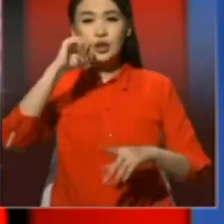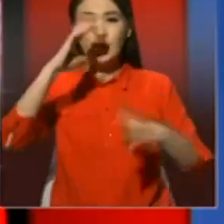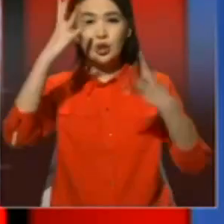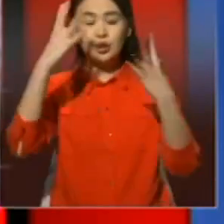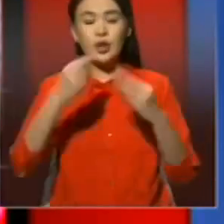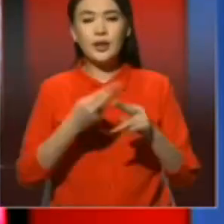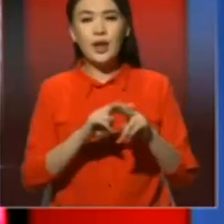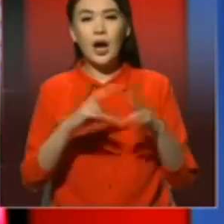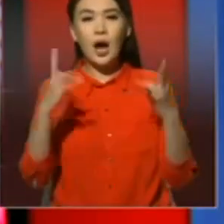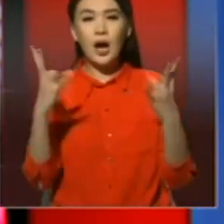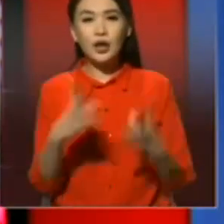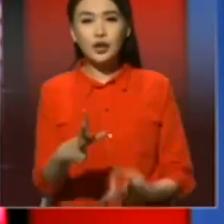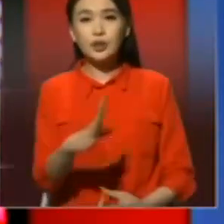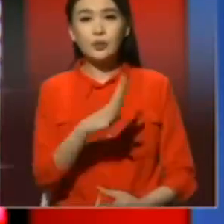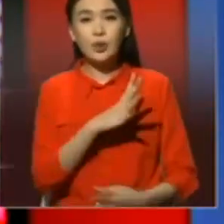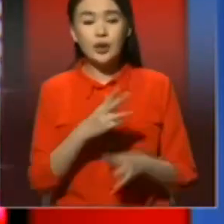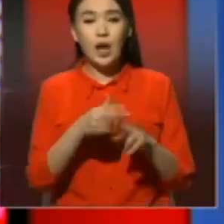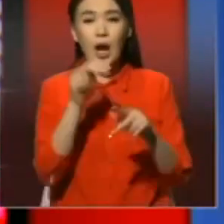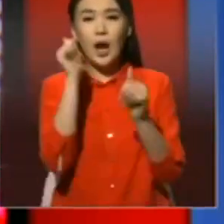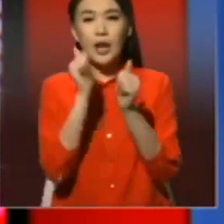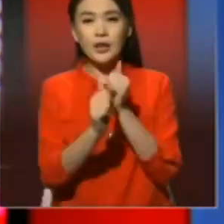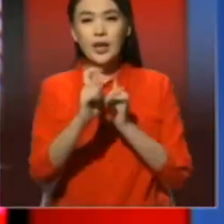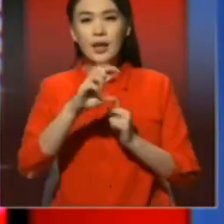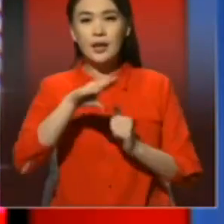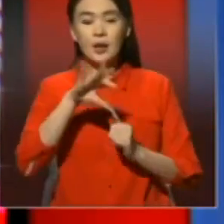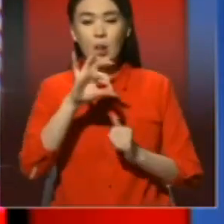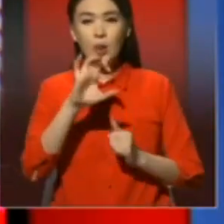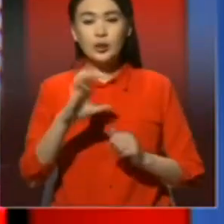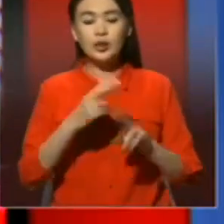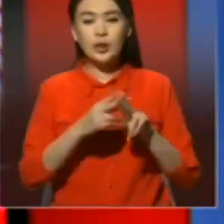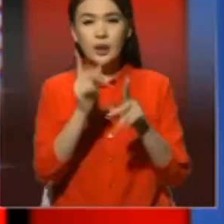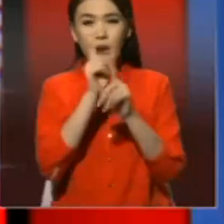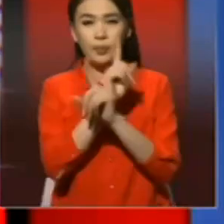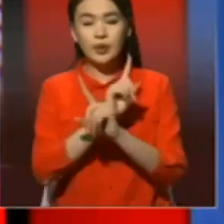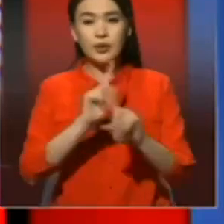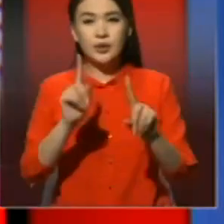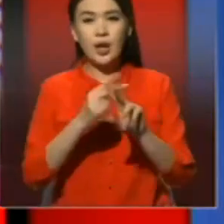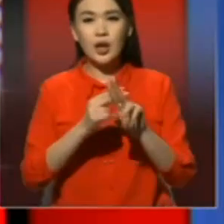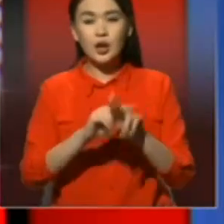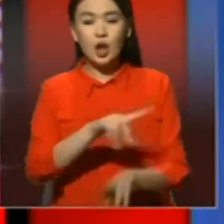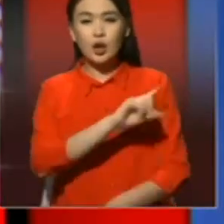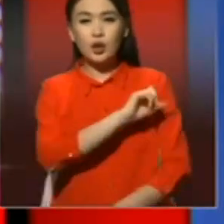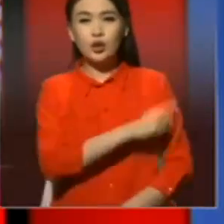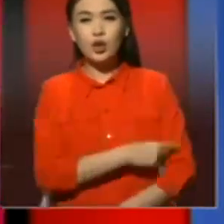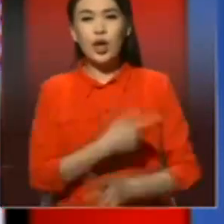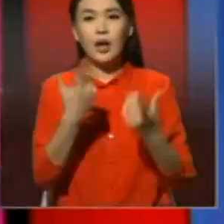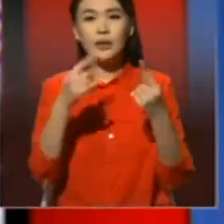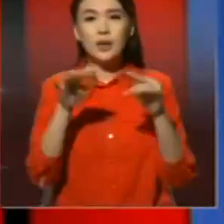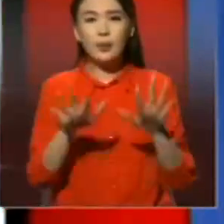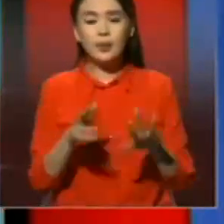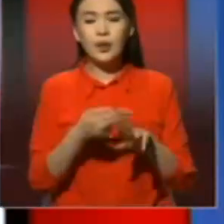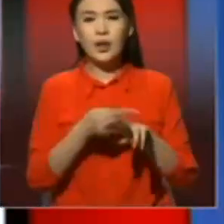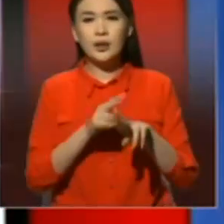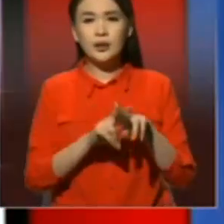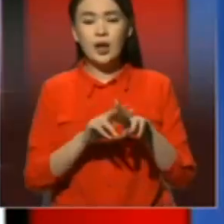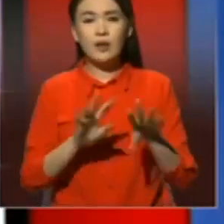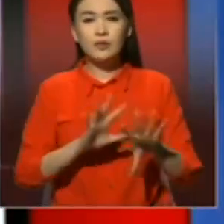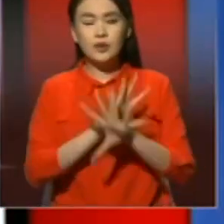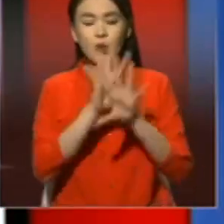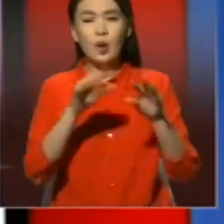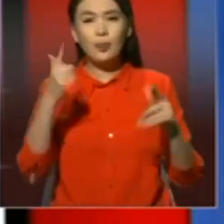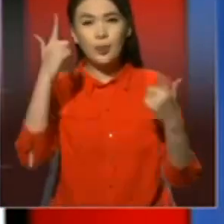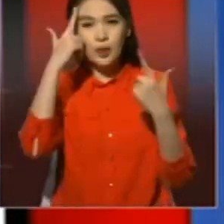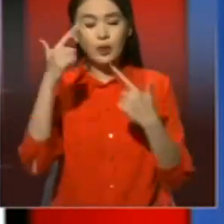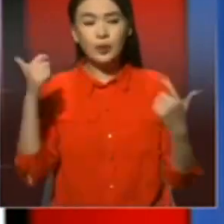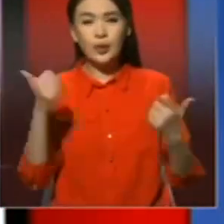Ол қажет болды. Өйткені әр этностың өзінің ерекшелігі, әр этностың өзінің күші қай жерде, руханияты қай жерде, міне сол білу